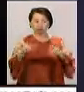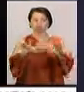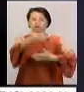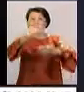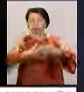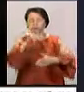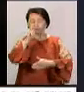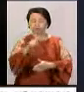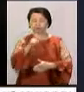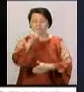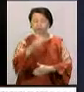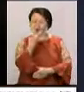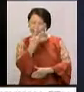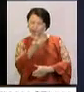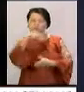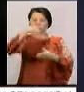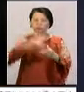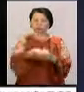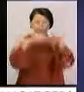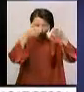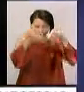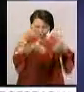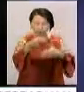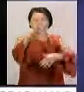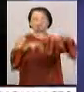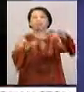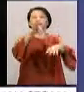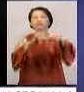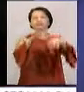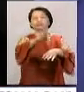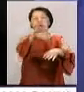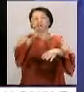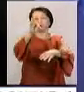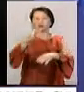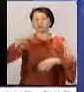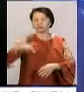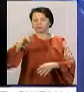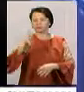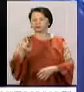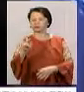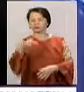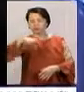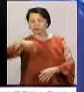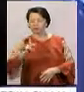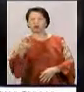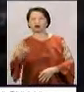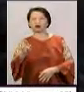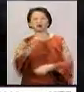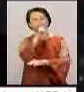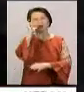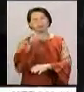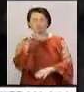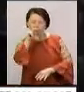sebaliknya ia perlu dilihat dalam konteks pemilihan PKR dan tak perlu melihat ataupun mentafsir